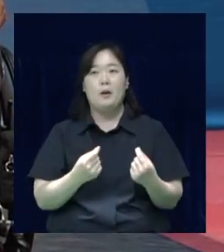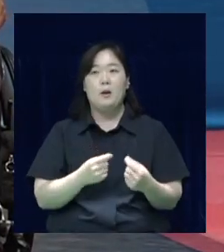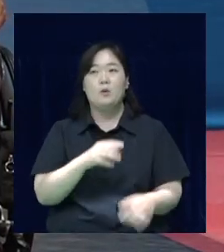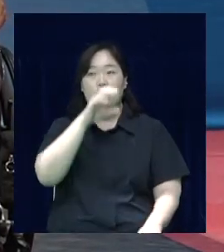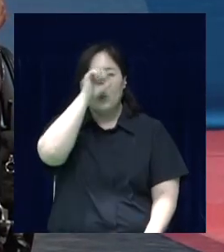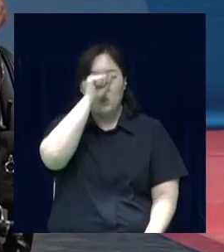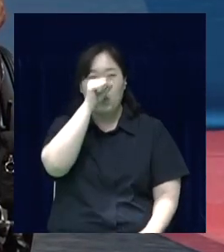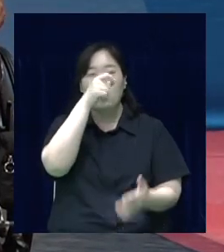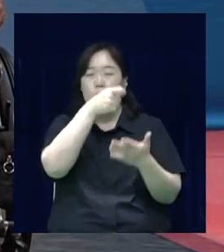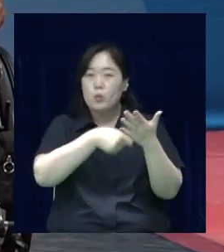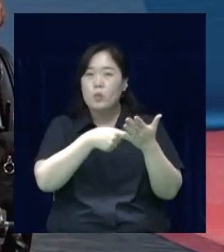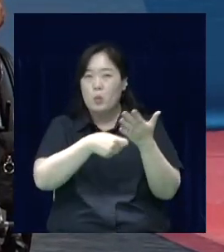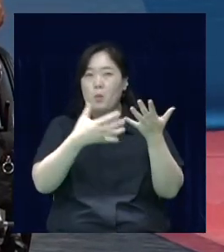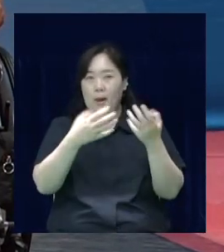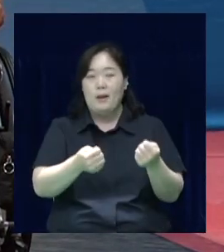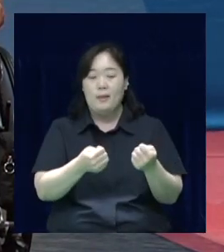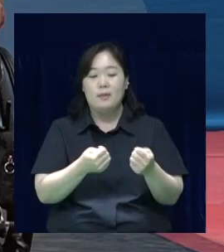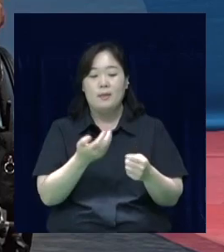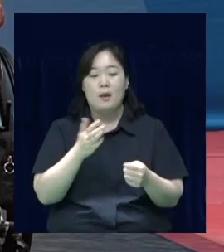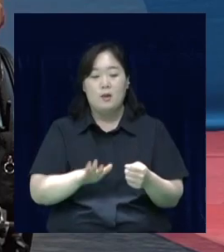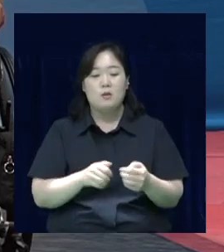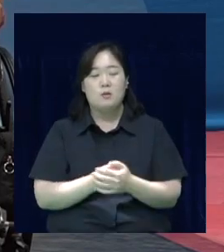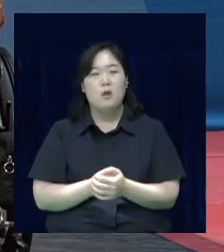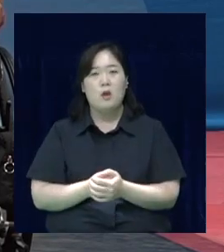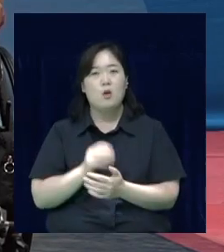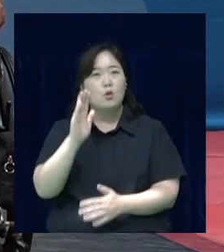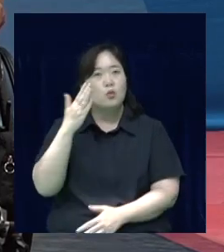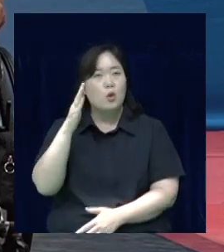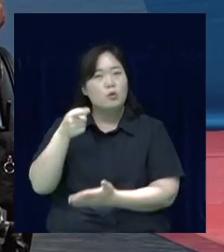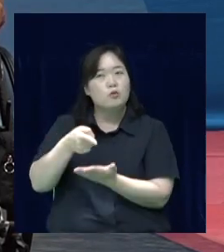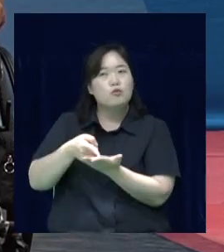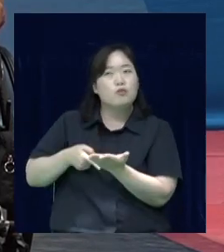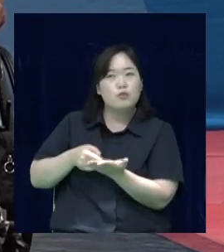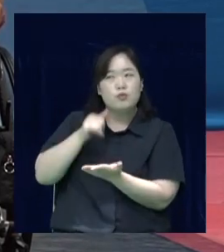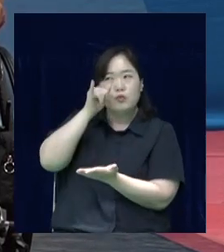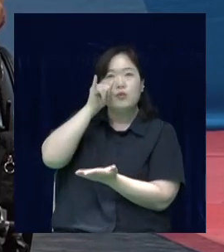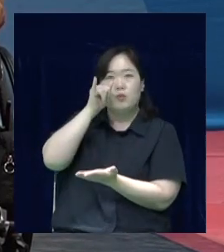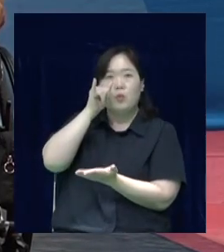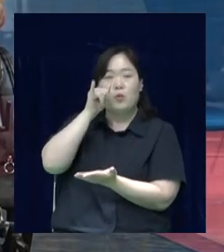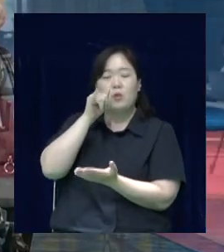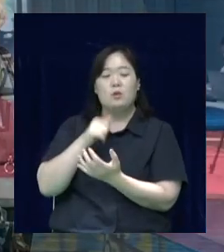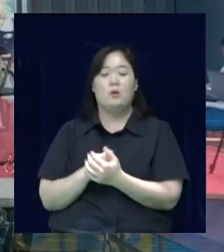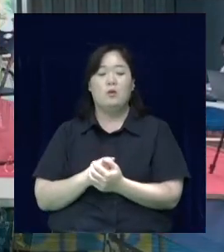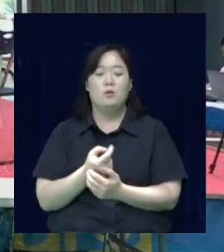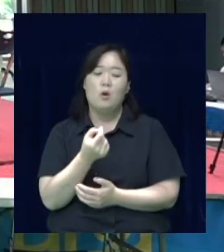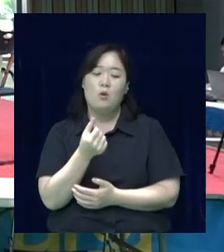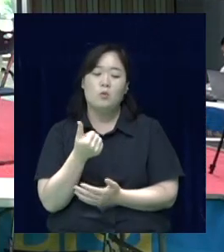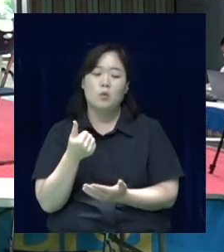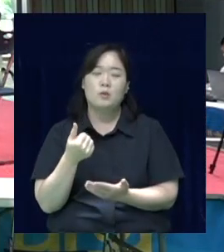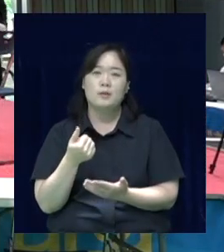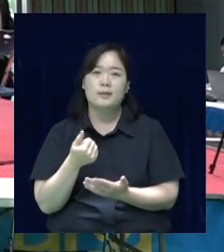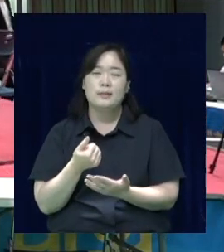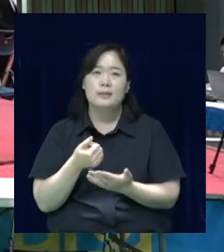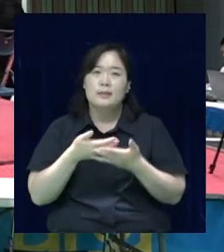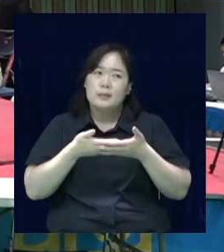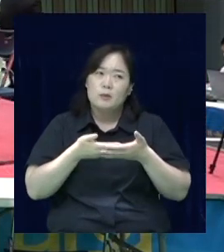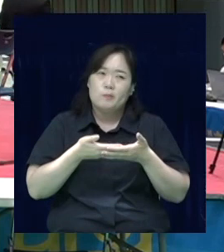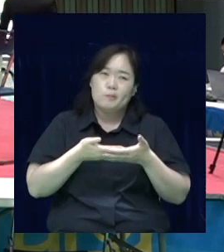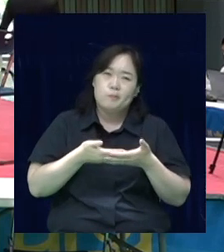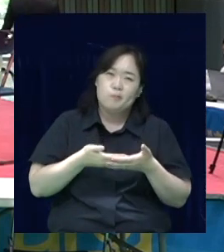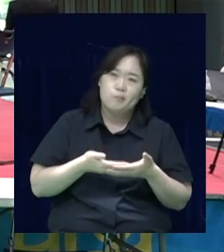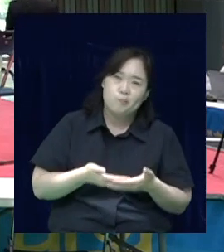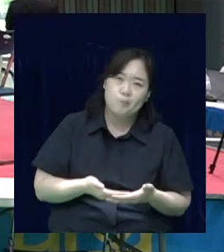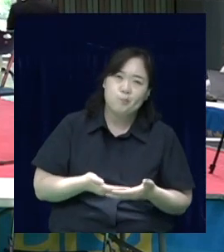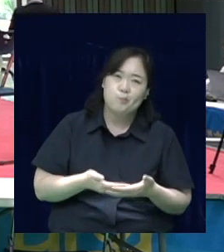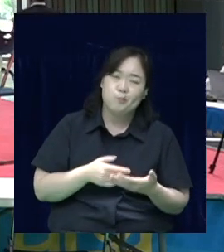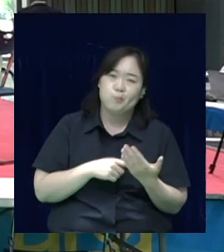기록들을 세웠는데 최근에 또 수술 받은 그게 있어갖고 제가 아까 아쉽다고 말씀을 드렸었는데 네, 그래서 네. 좀 과연 본인의 기량을 마음껏